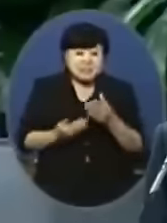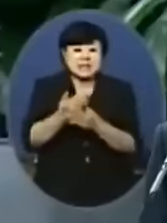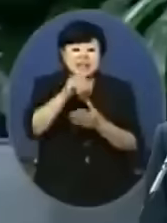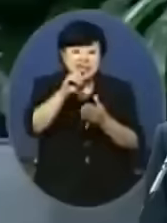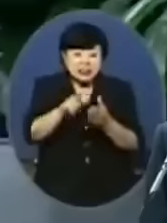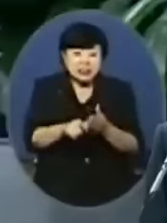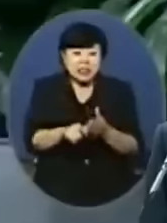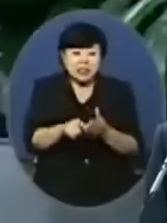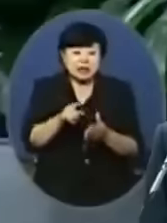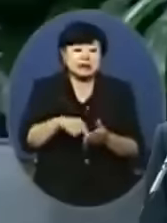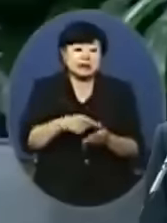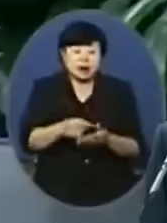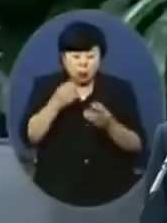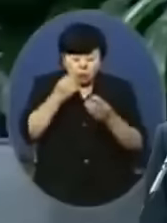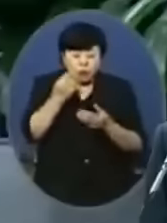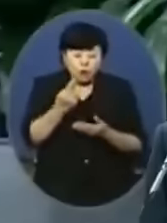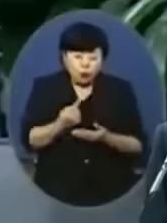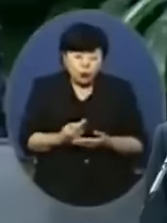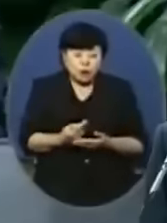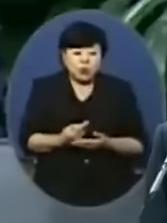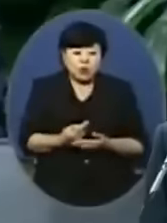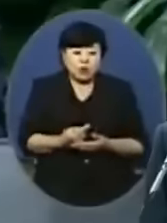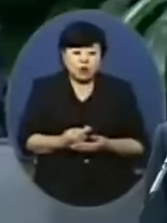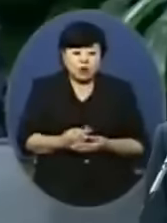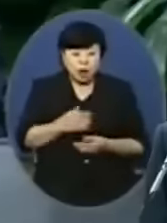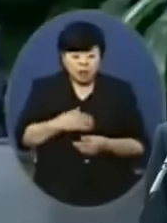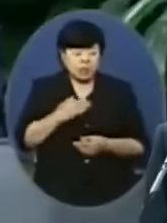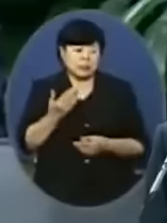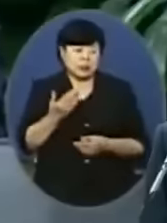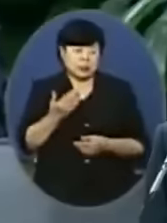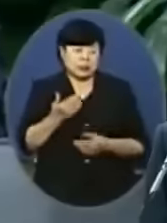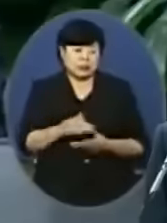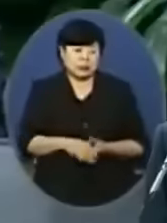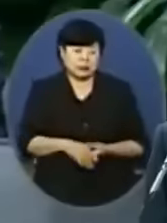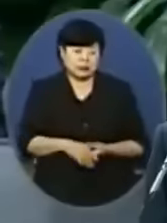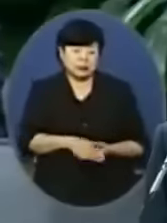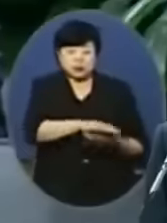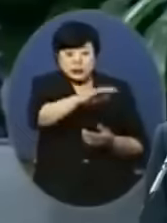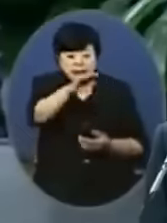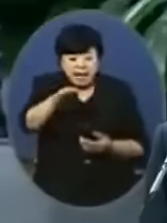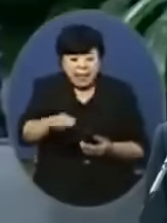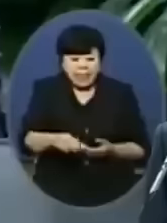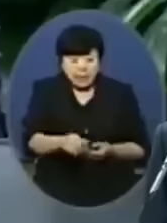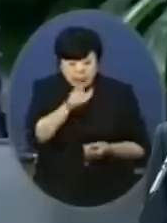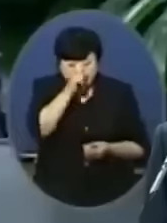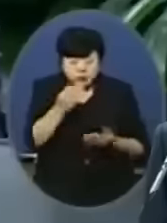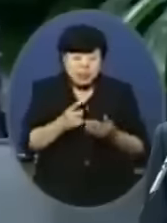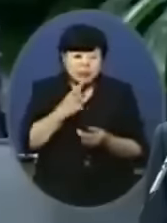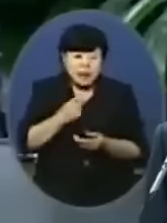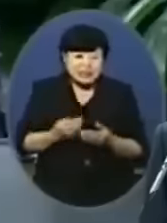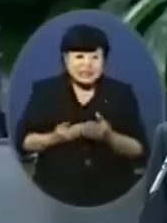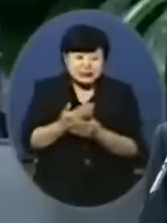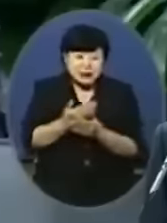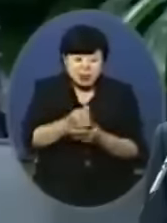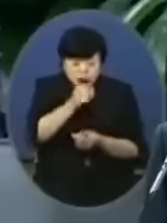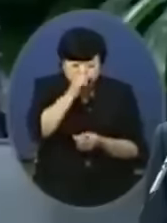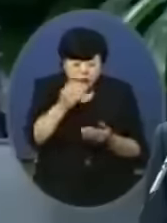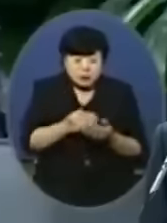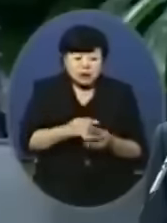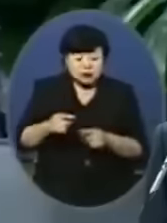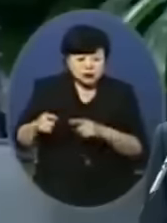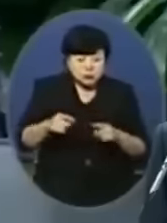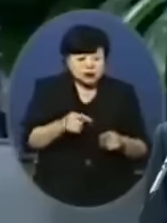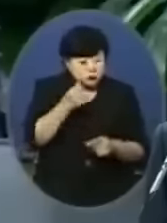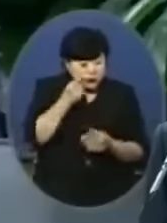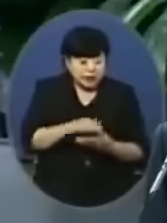생겨오면 그 대가로 고통을 지불해야 되는 것입니다. 우리가 좋은 일만 있으면 좋은 일을 누릴